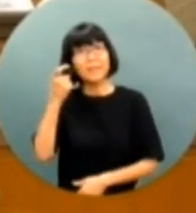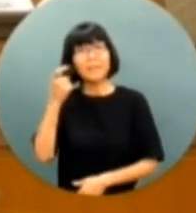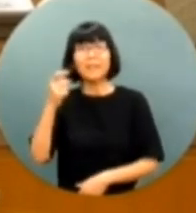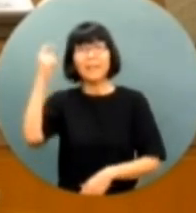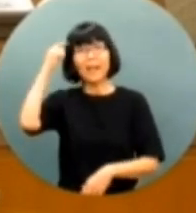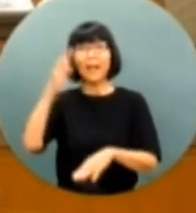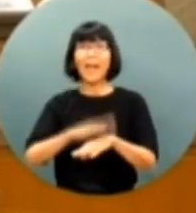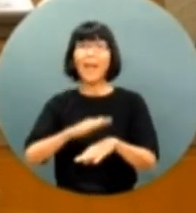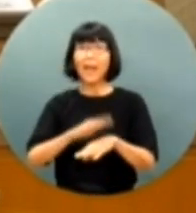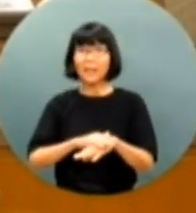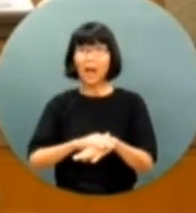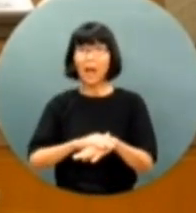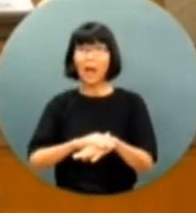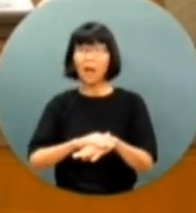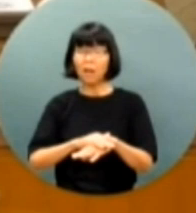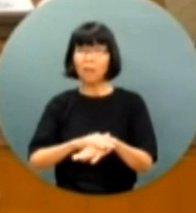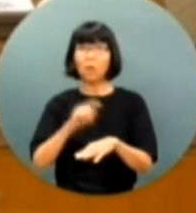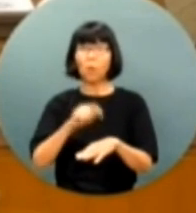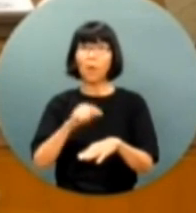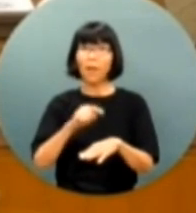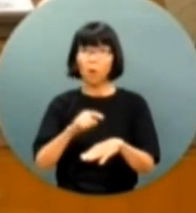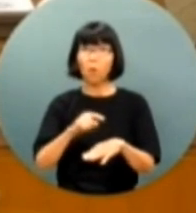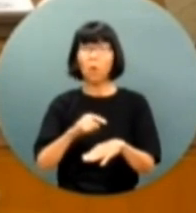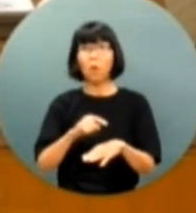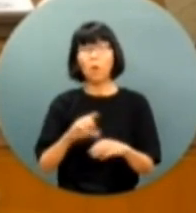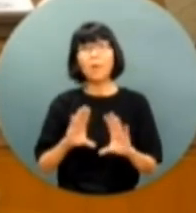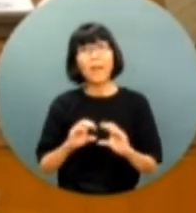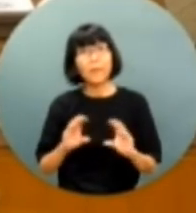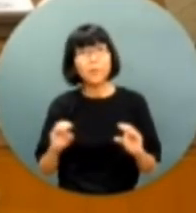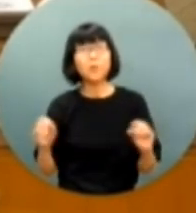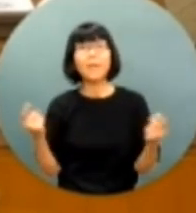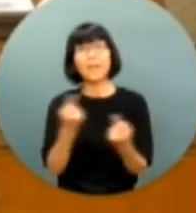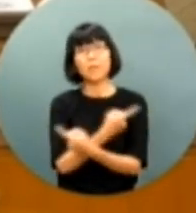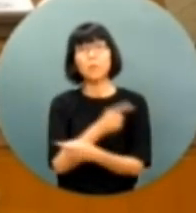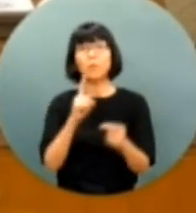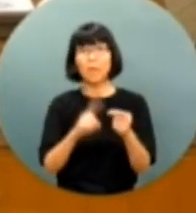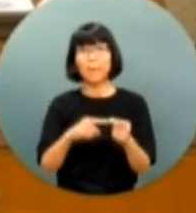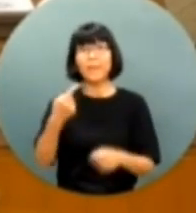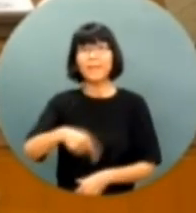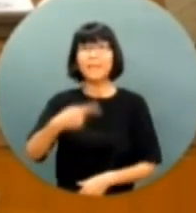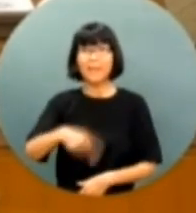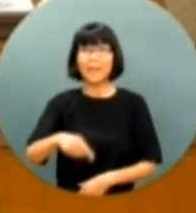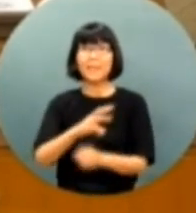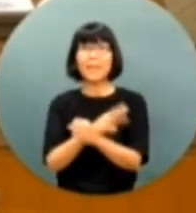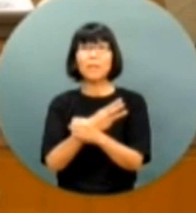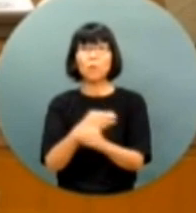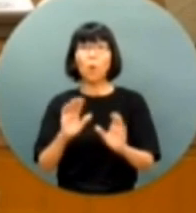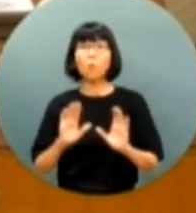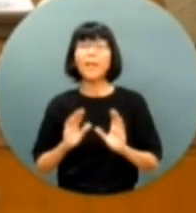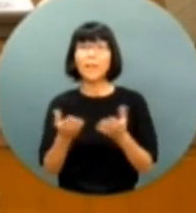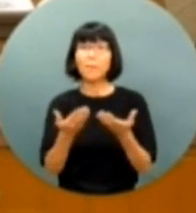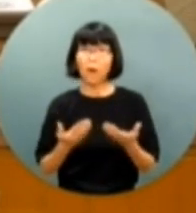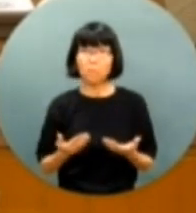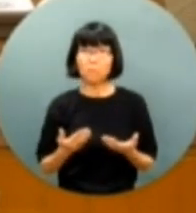しまうことを避けるために、教職員に対する研修を徹底すること、2、県民を啓発するため、県